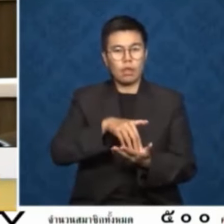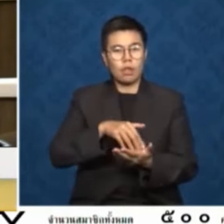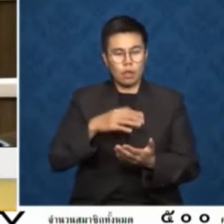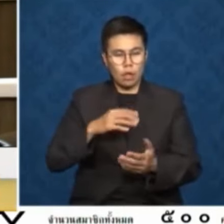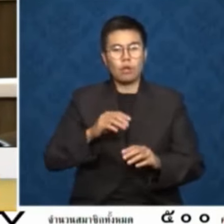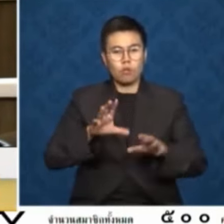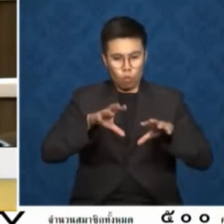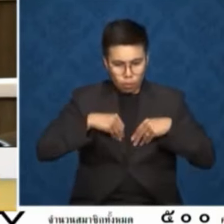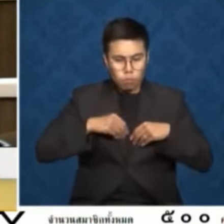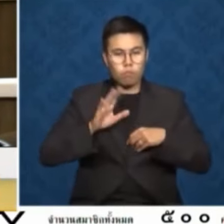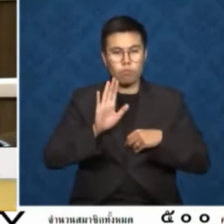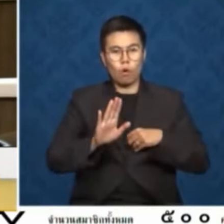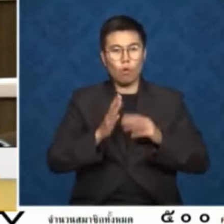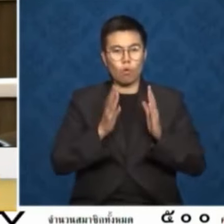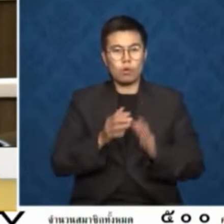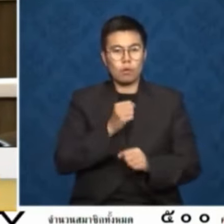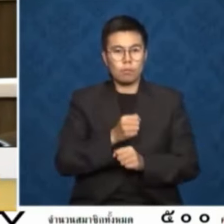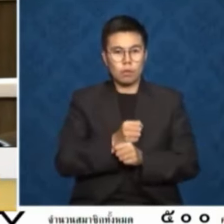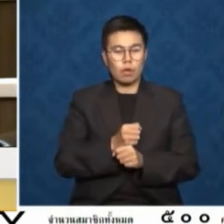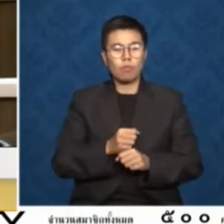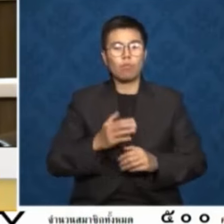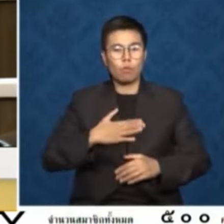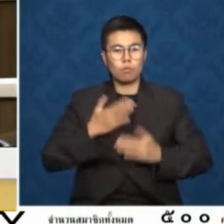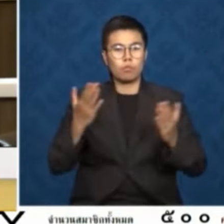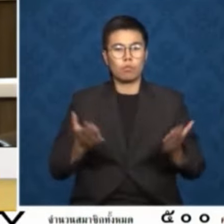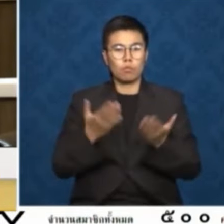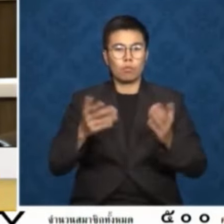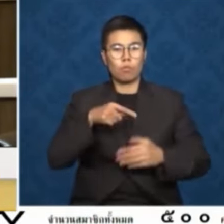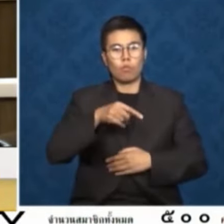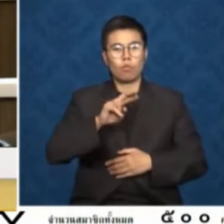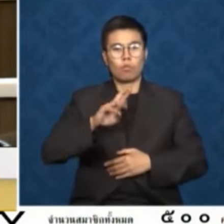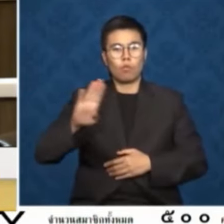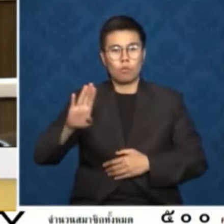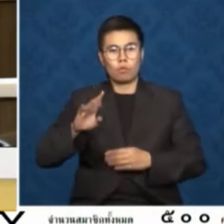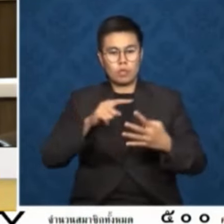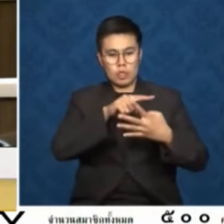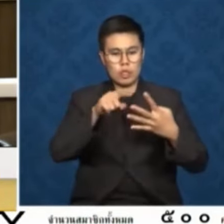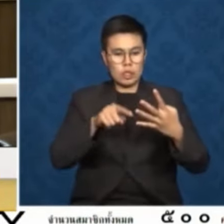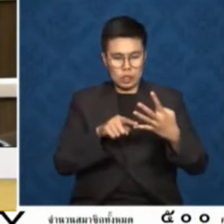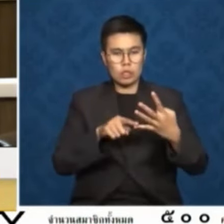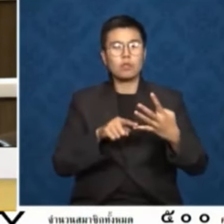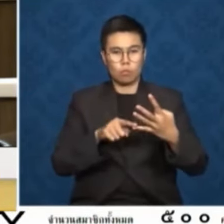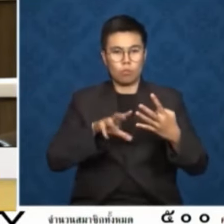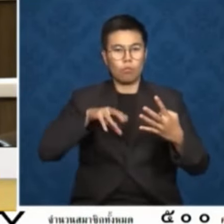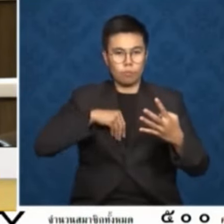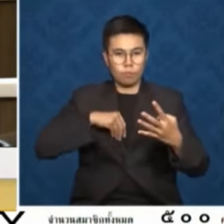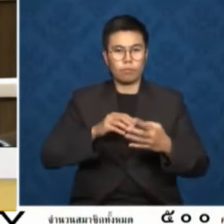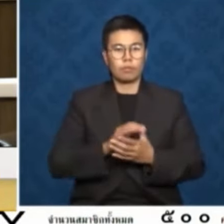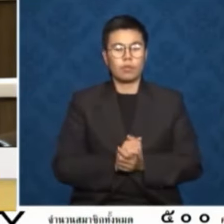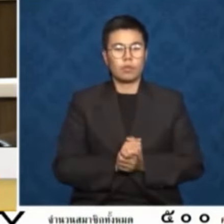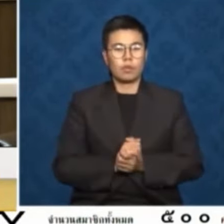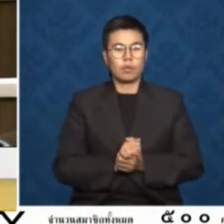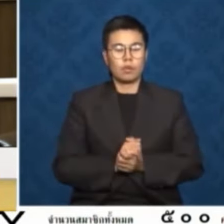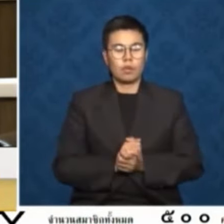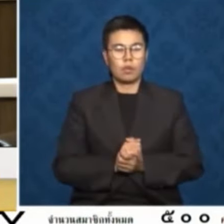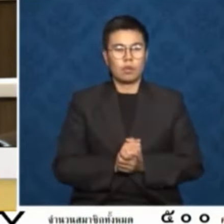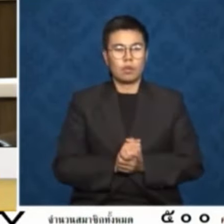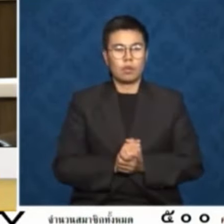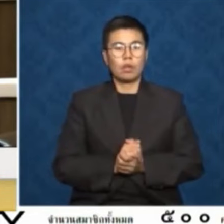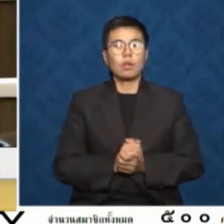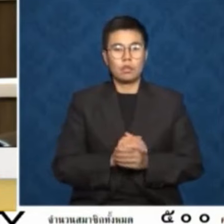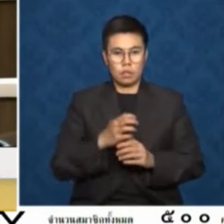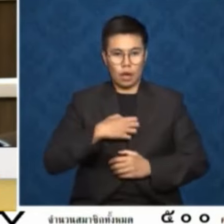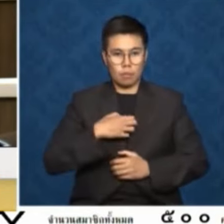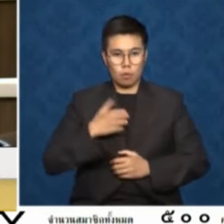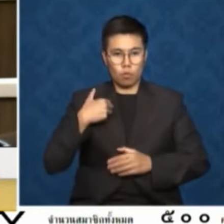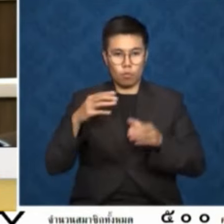จดังนั้นกับผมจึงขอสนับสนุนร่างพระราชบัญญัติทั้ง4ฉบับนั่นแหละครับเพื่อที่จะให้ตั้ง